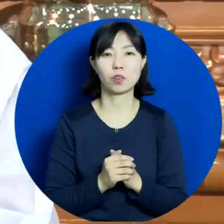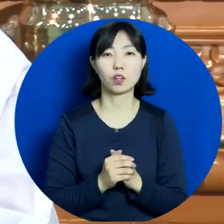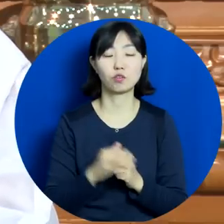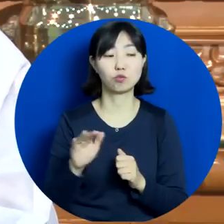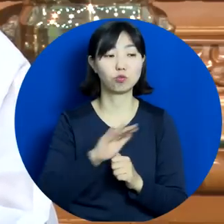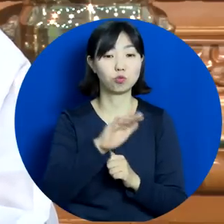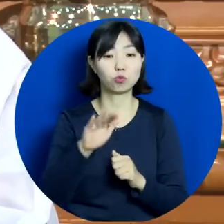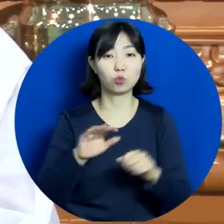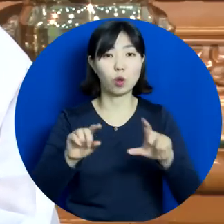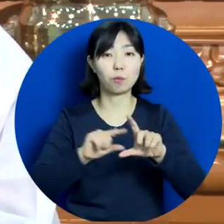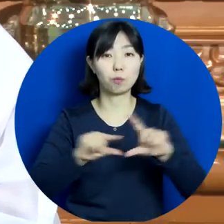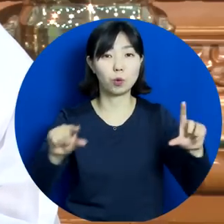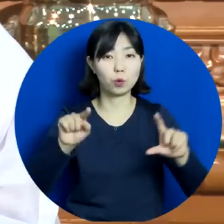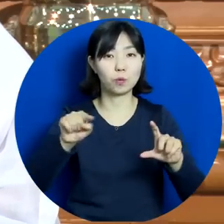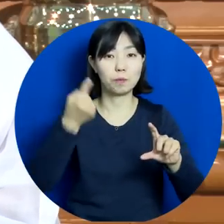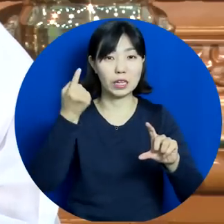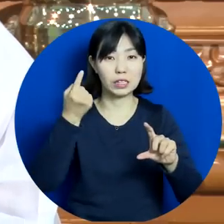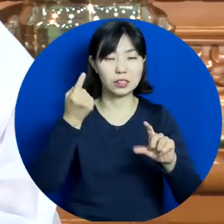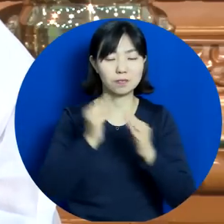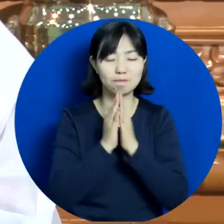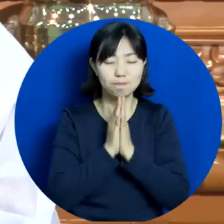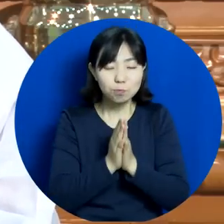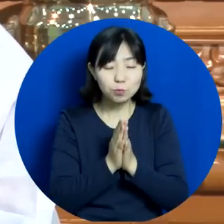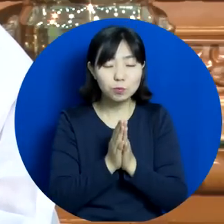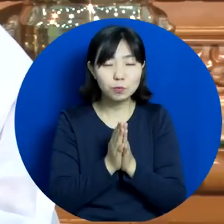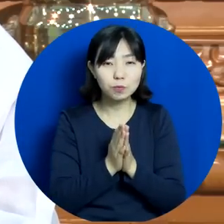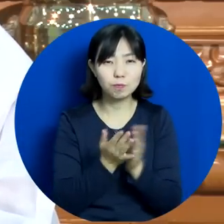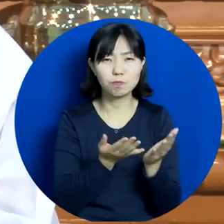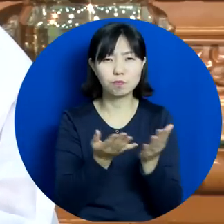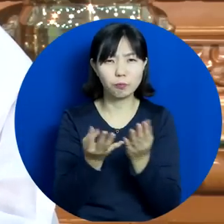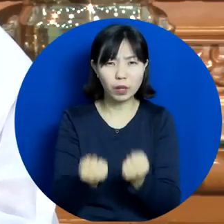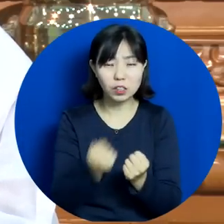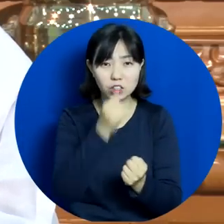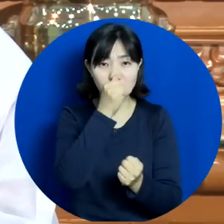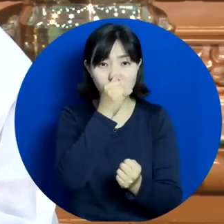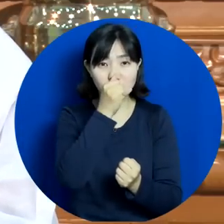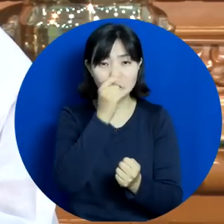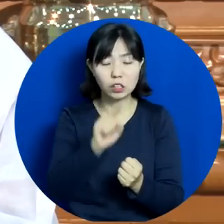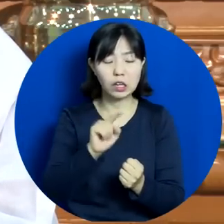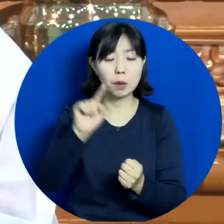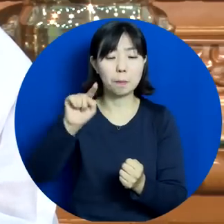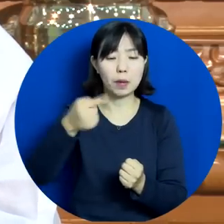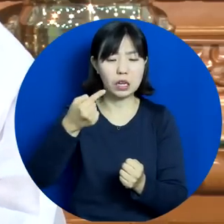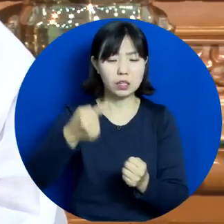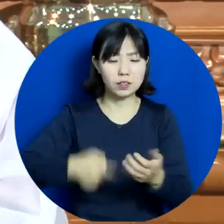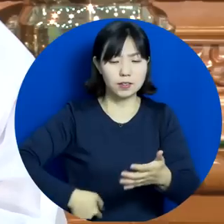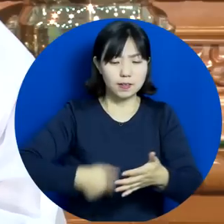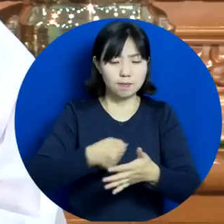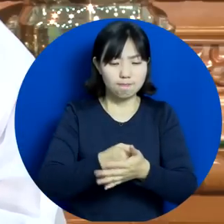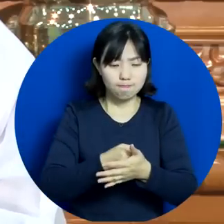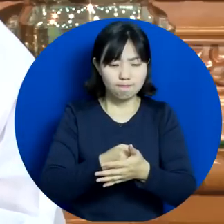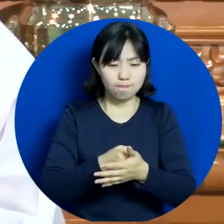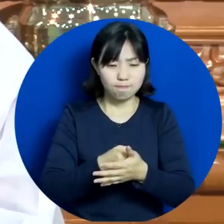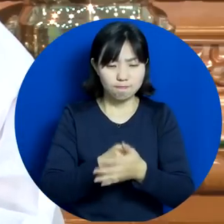안녕하세요. 우리가 보통 100일 기도를 많이 하는데 100일 기도를 안 빼먹고 꾸준히 해보면